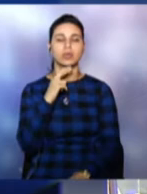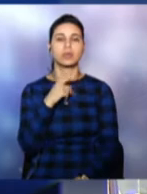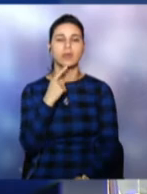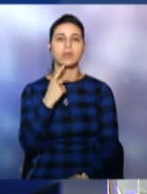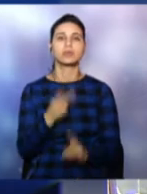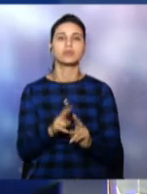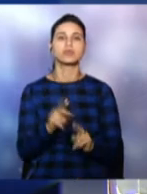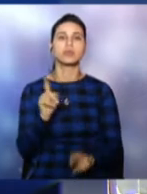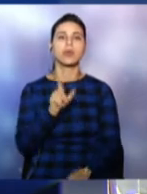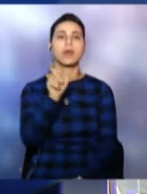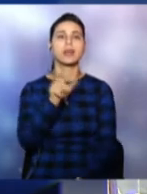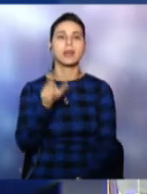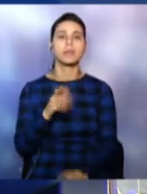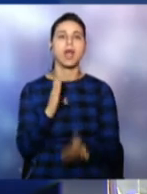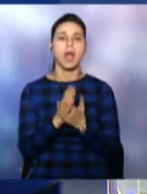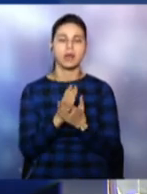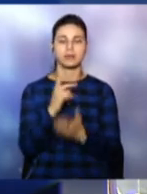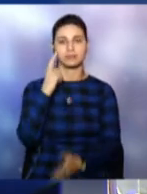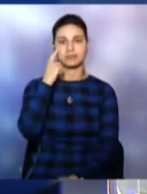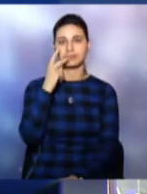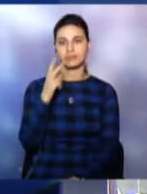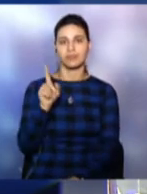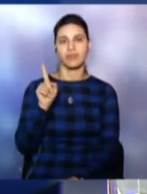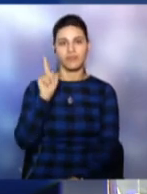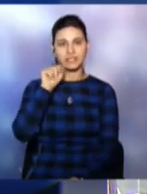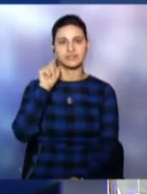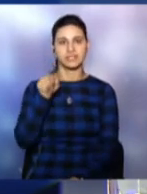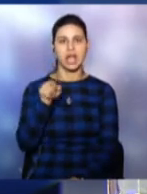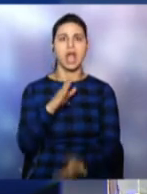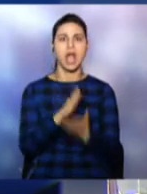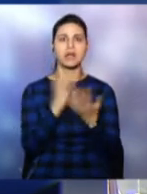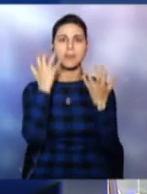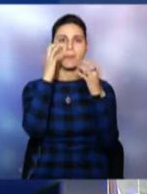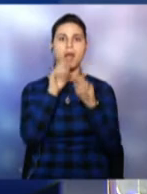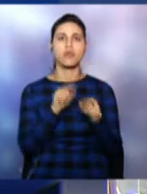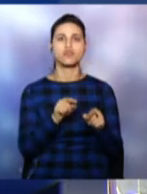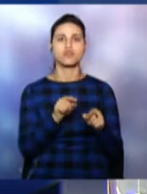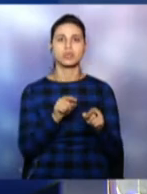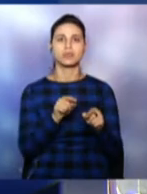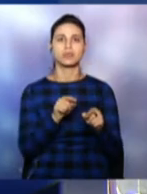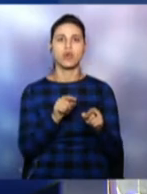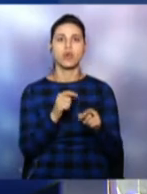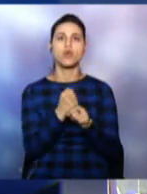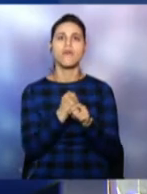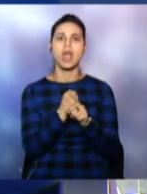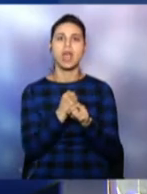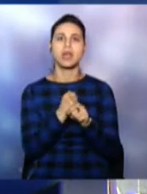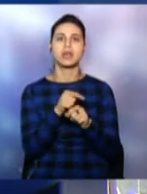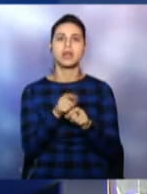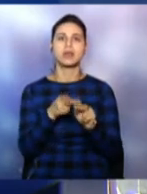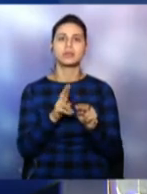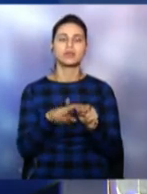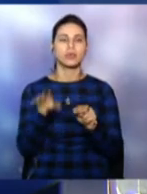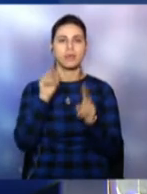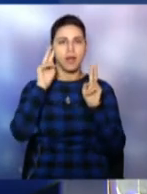რომ საზოგადოებაში არის ხილული კოფეინი და არის ეგრეთ წოდებული ფარული კოფეინი, რომლის არსებობაზე